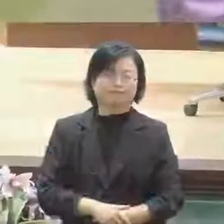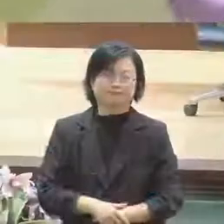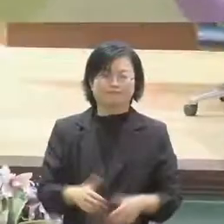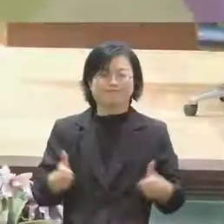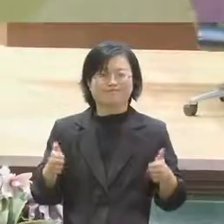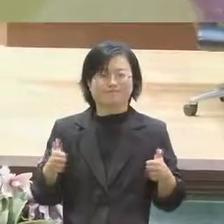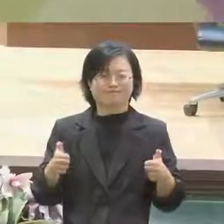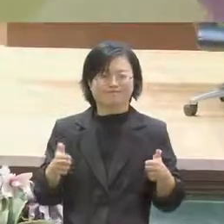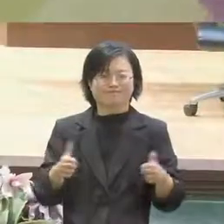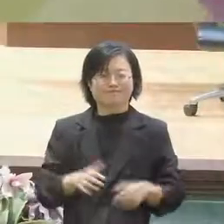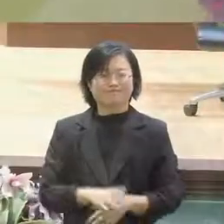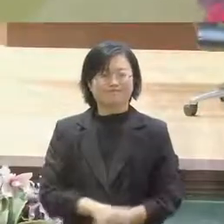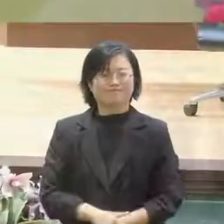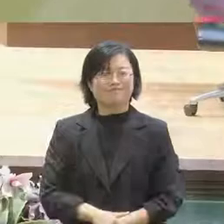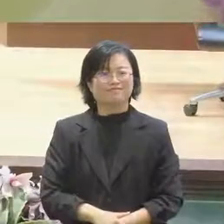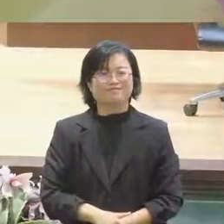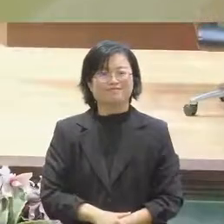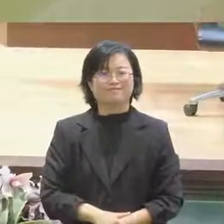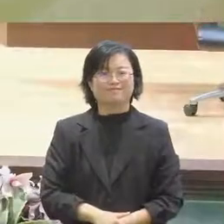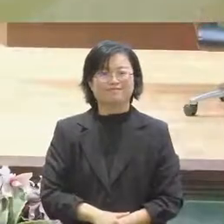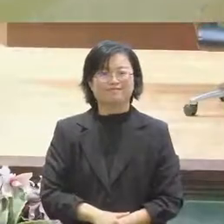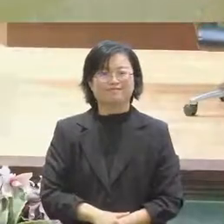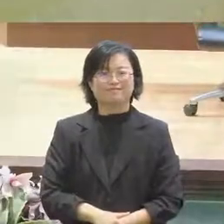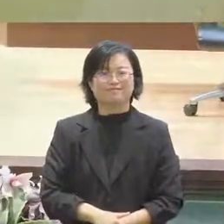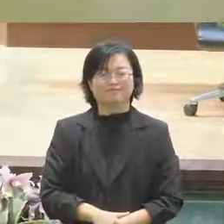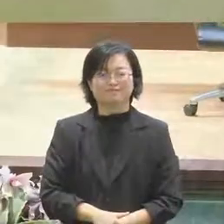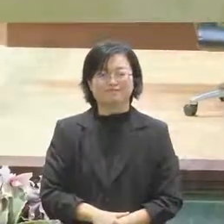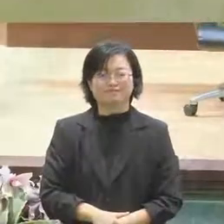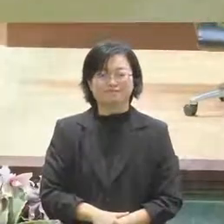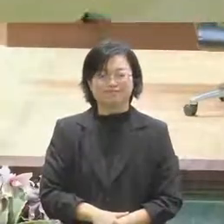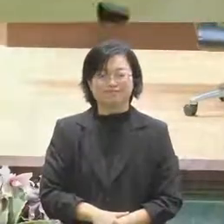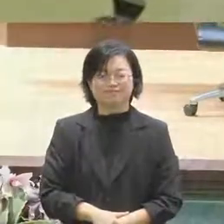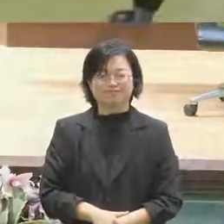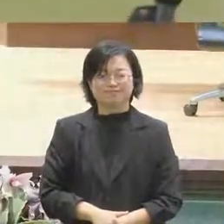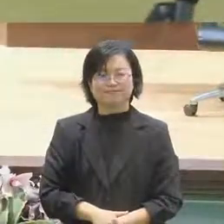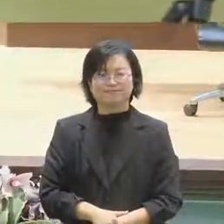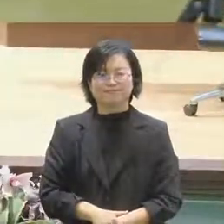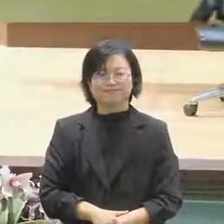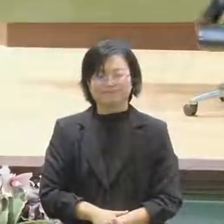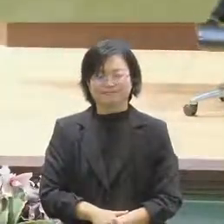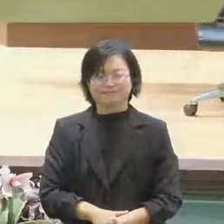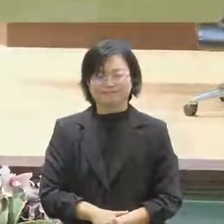跟我们一起待到这么晚。好，再见，拜拜，拜拜。